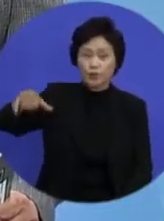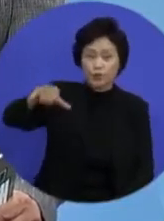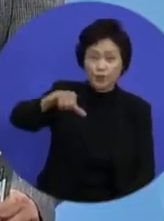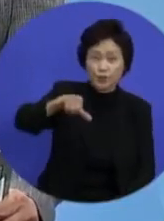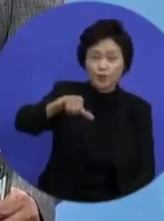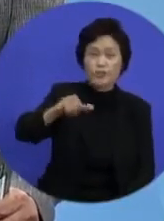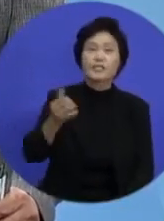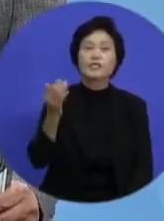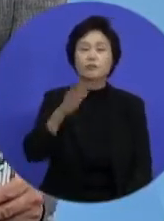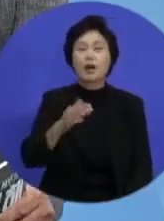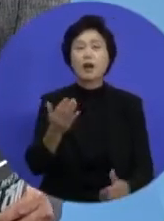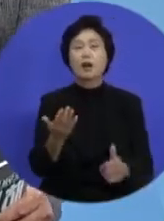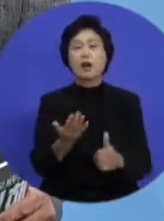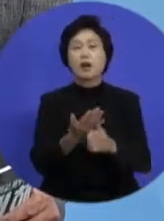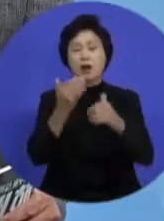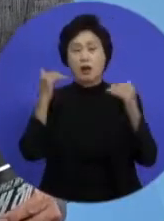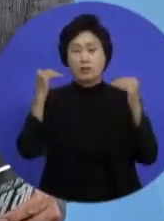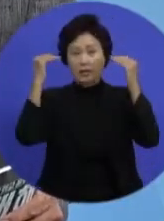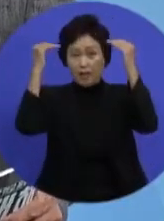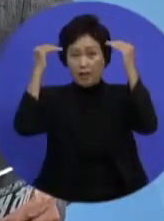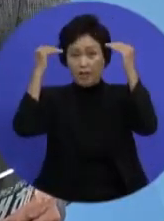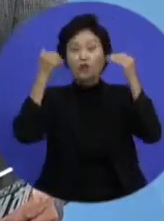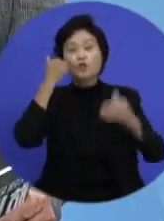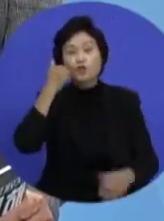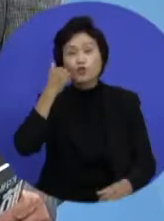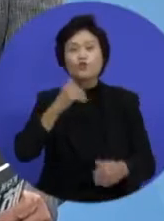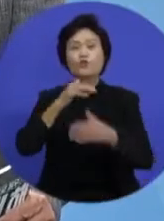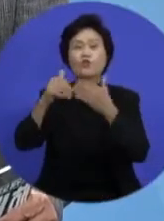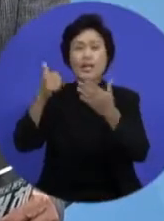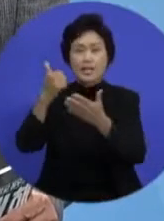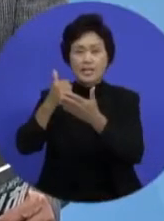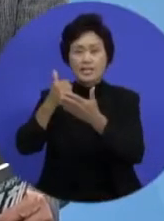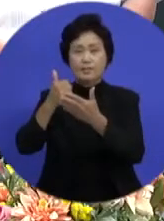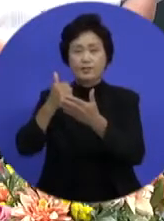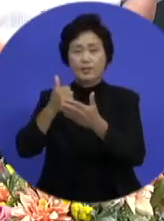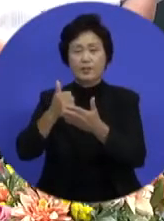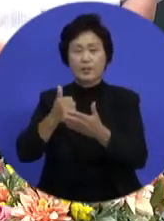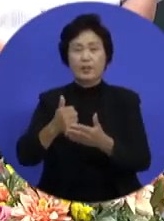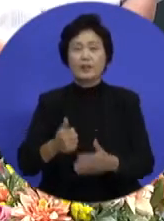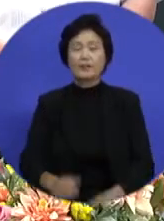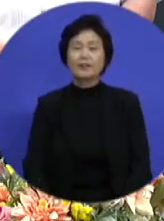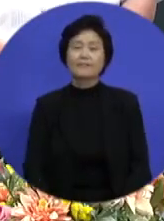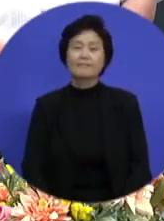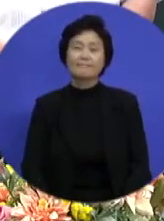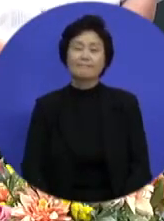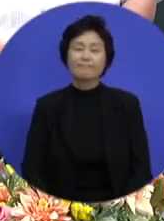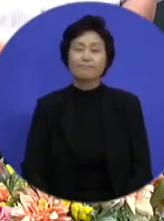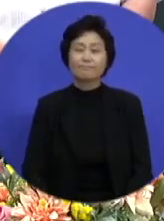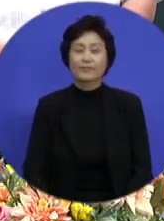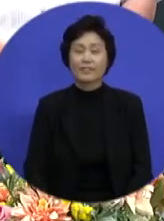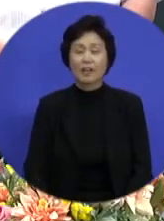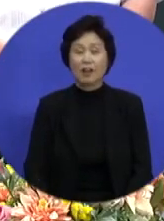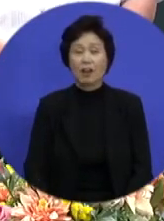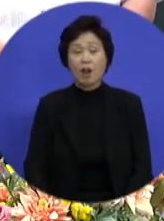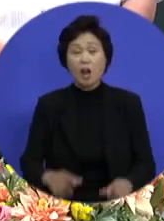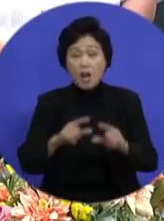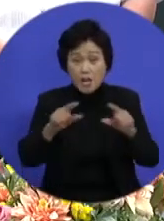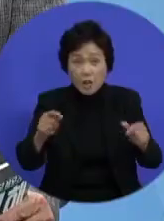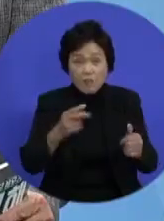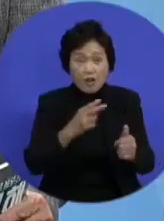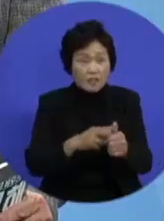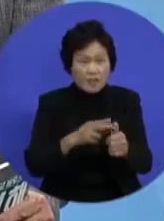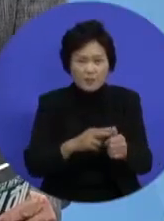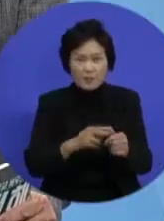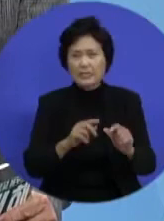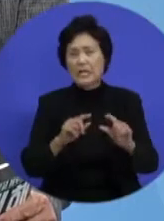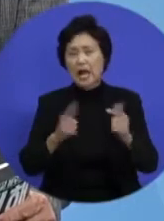키우는 건 하나님이지 내가 너를 어떻게 키우겠니? 이 얘기인 것 같아요. 세상에. 아니 일반 선생님도 아닌 교수님들이